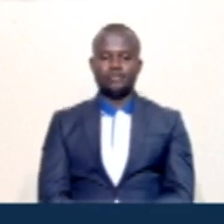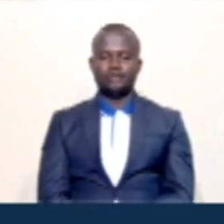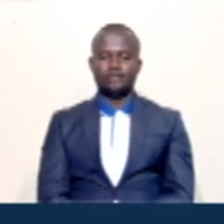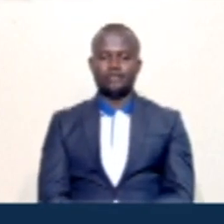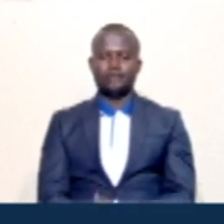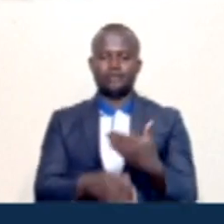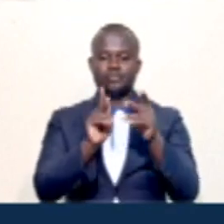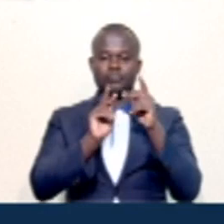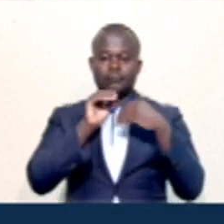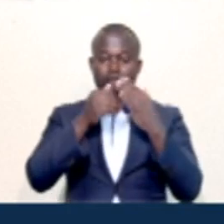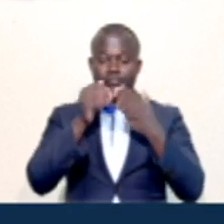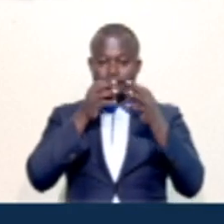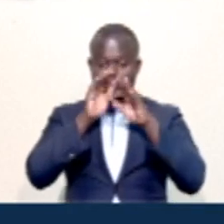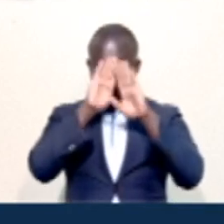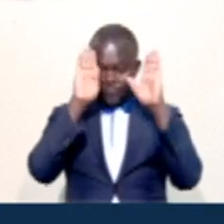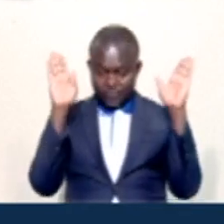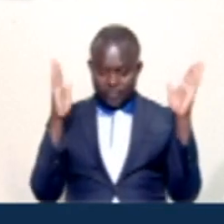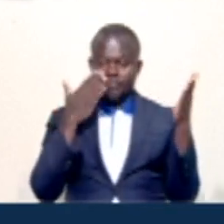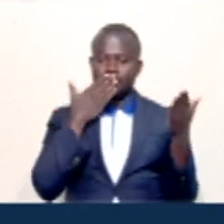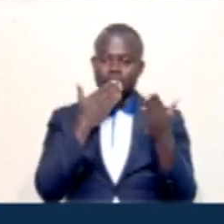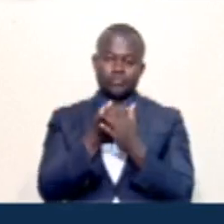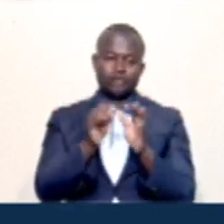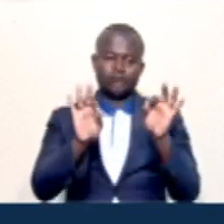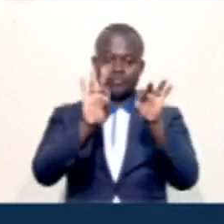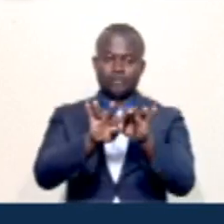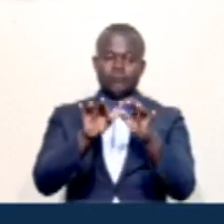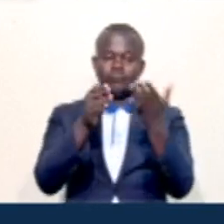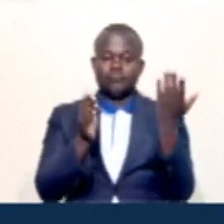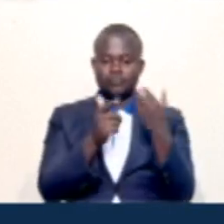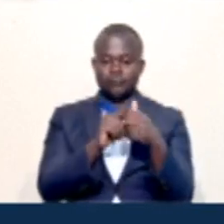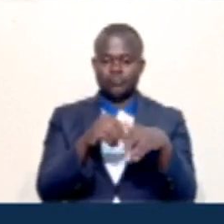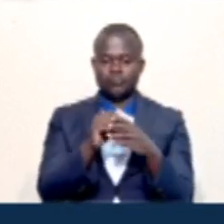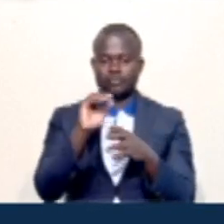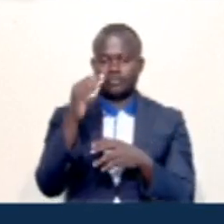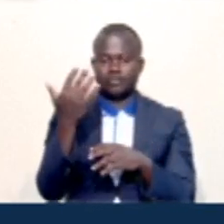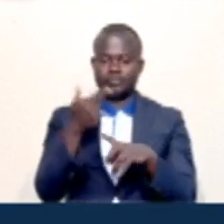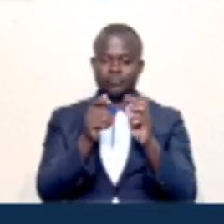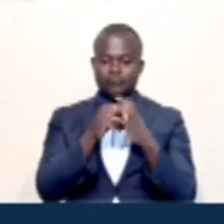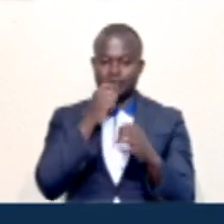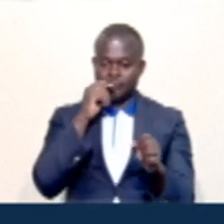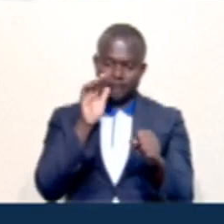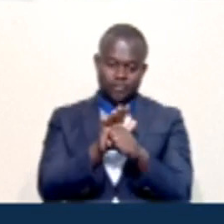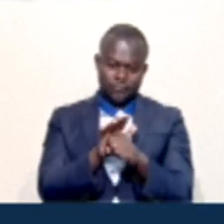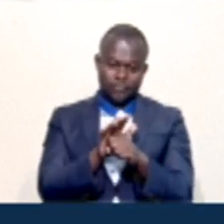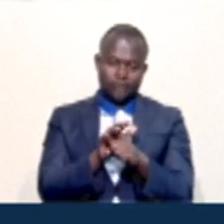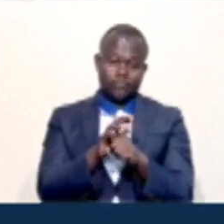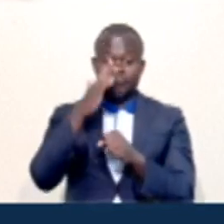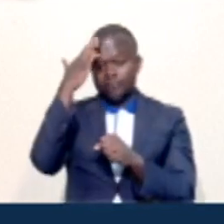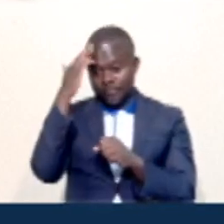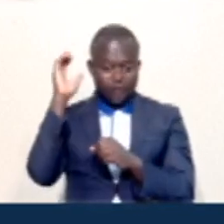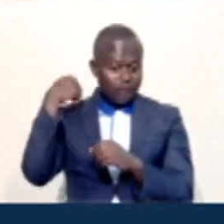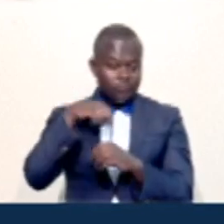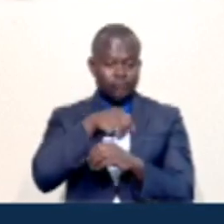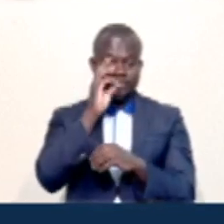Aba baturage bavuga ko basobanuwe neza akamaro k'iri joro fatizo ry'ibarura rusange rya gatanu, ndetse bakizeza ko barazirikana amakuru